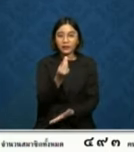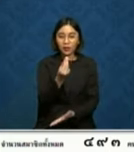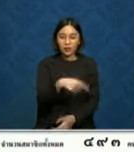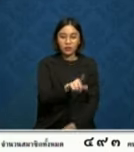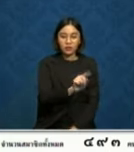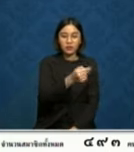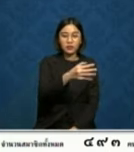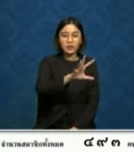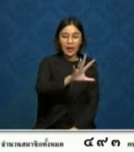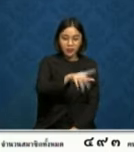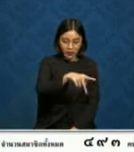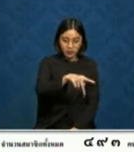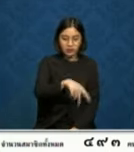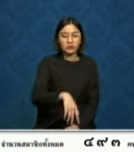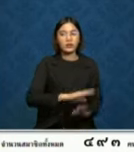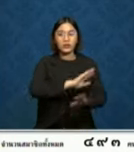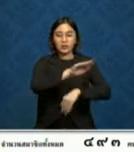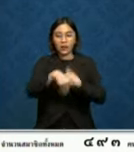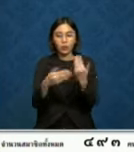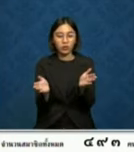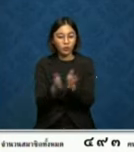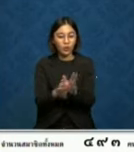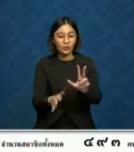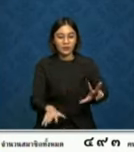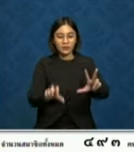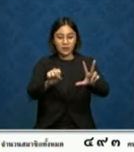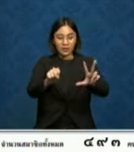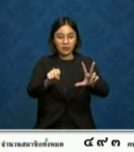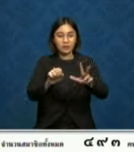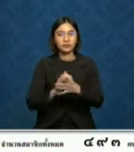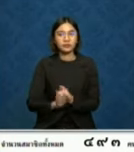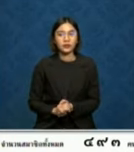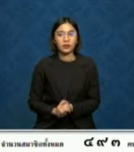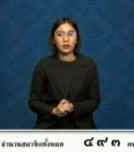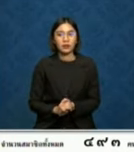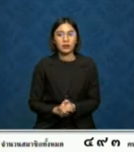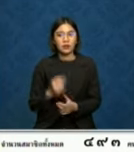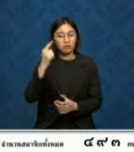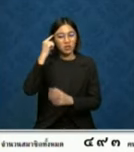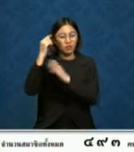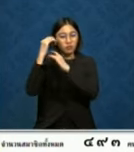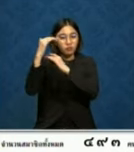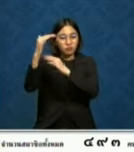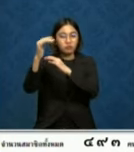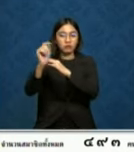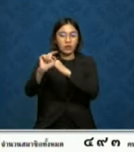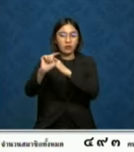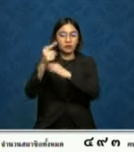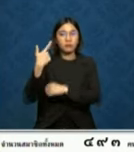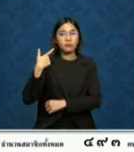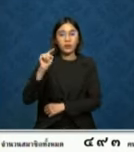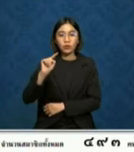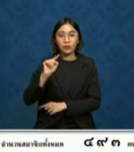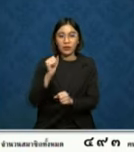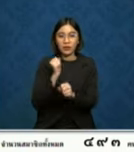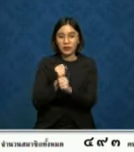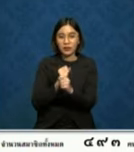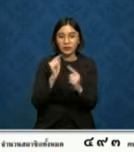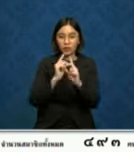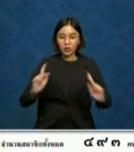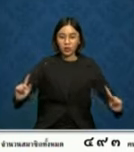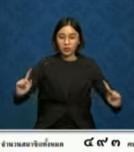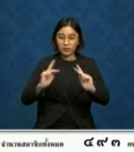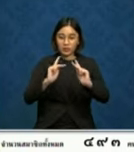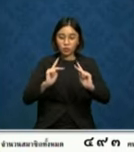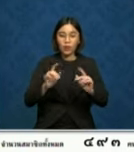15,000บาทรวมทั้งหมด 300,000บาทครับโดยผลที่คาดว่าจะได้รับคือการทำงานในกระทรวงที่